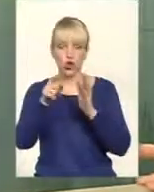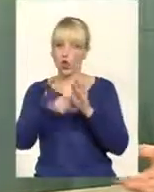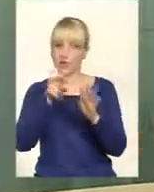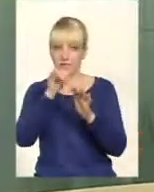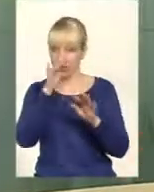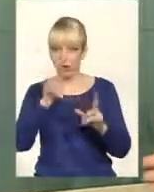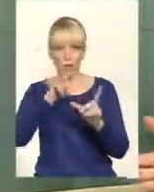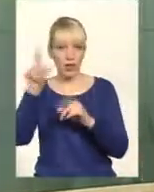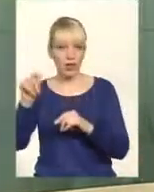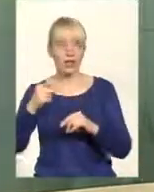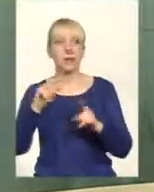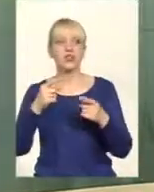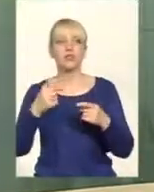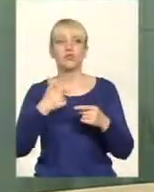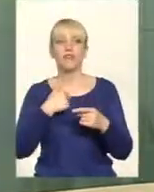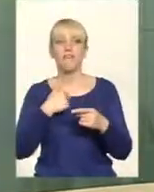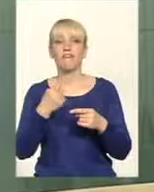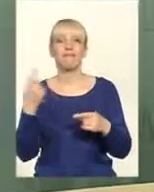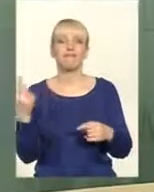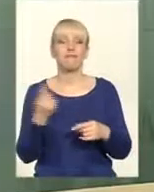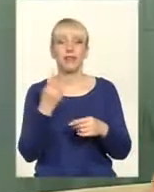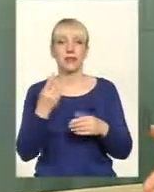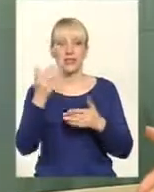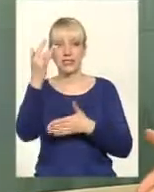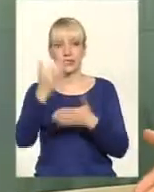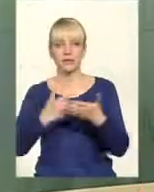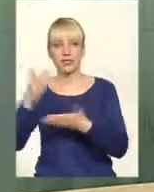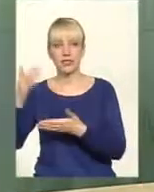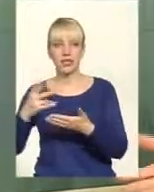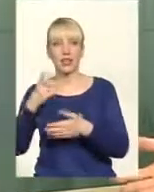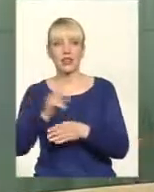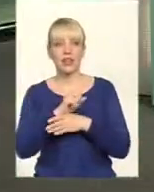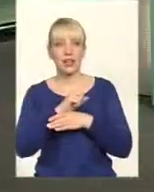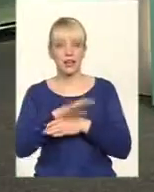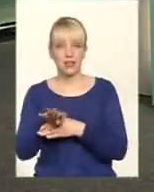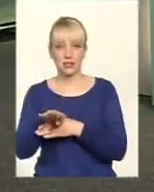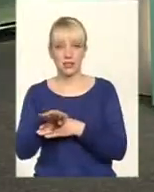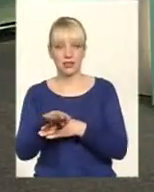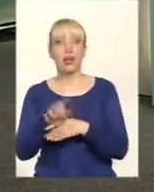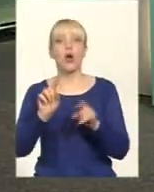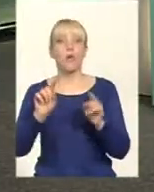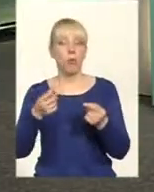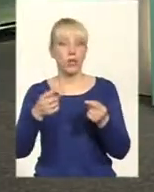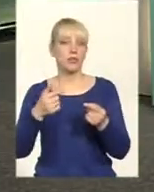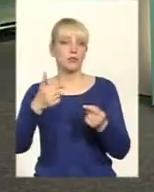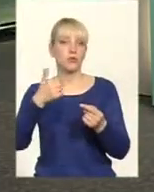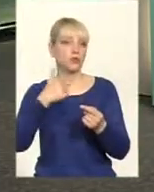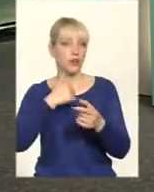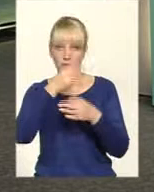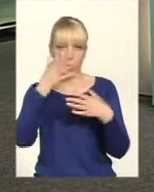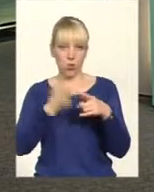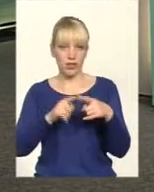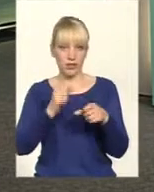зараз заїхати, тому що я, скажімо, в перших списках на розстріл, тому це... сделать практически невозможно. Ну